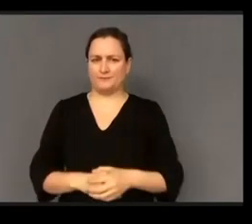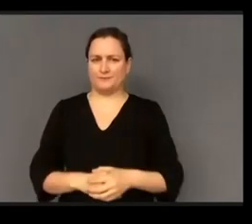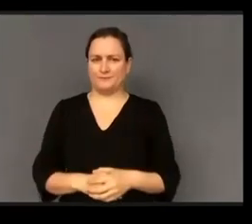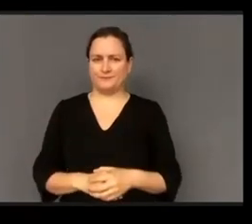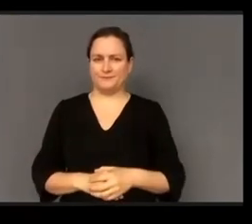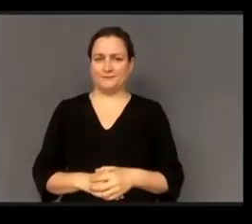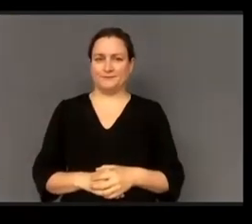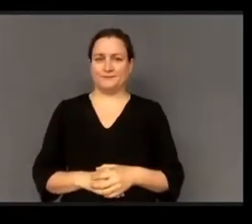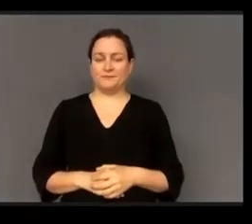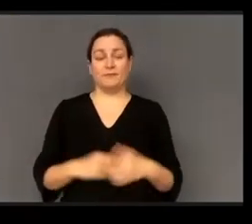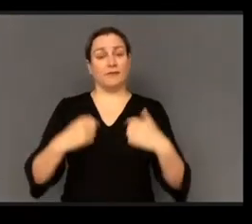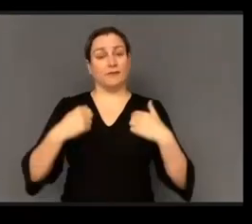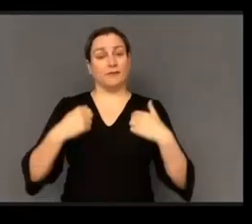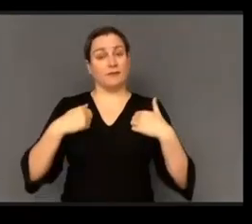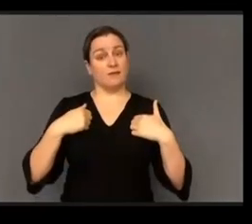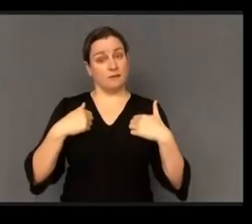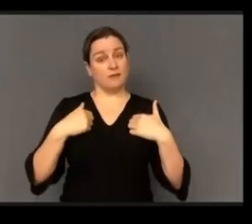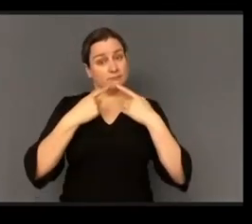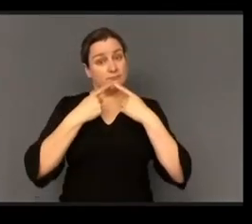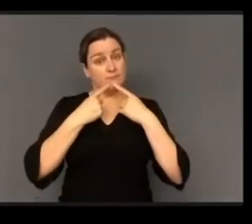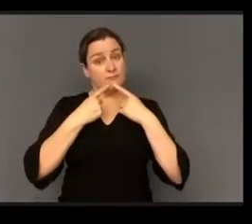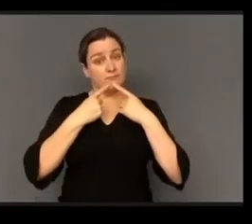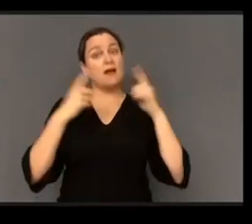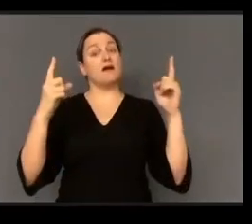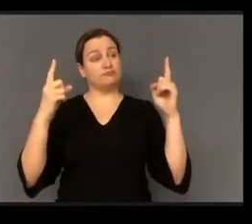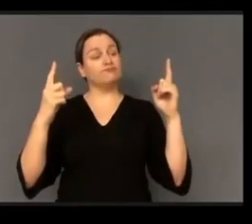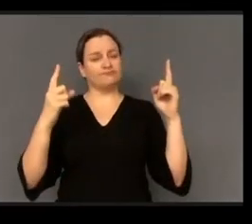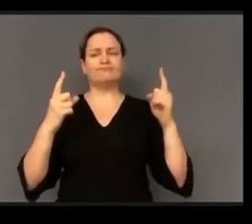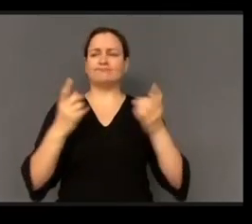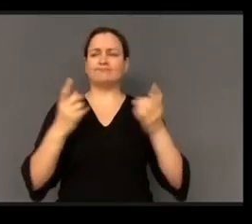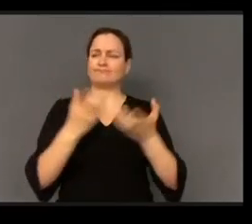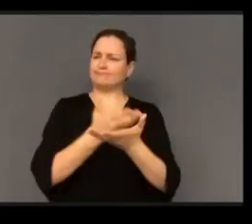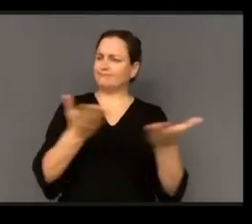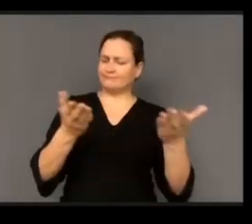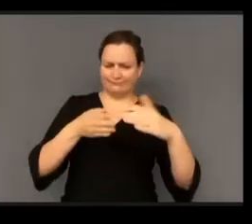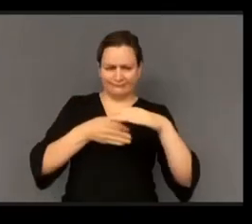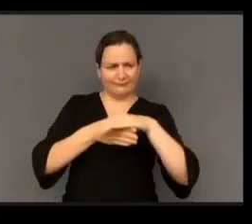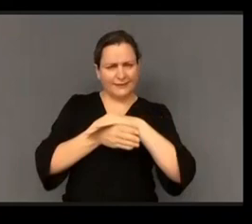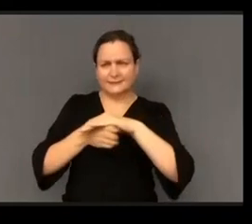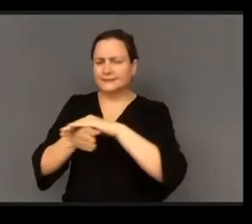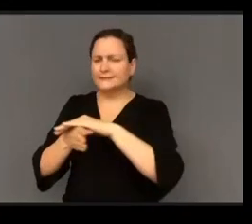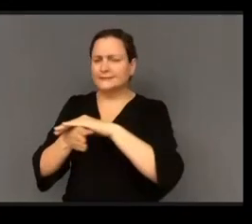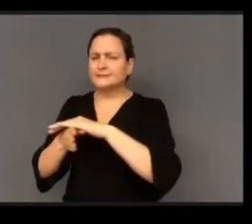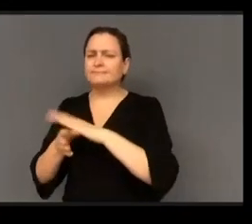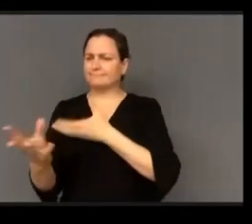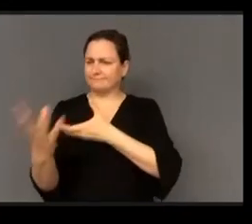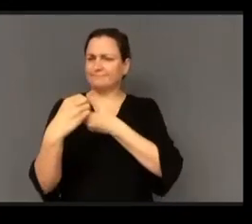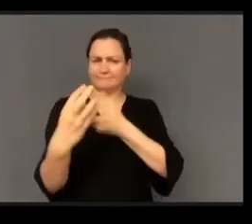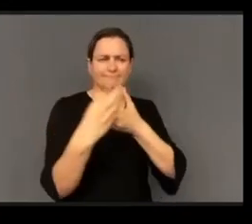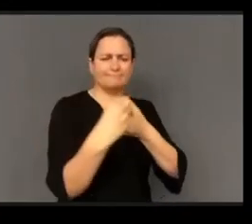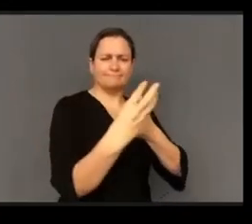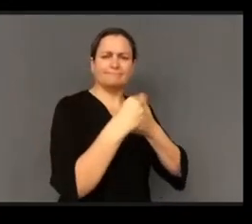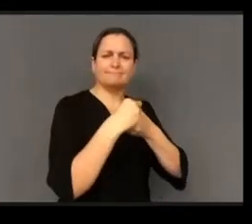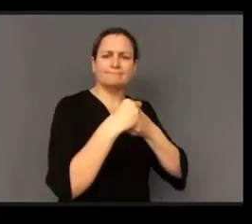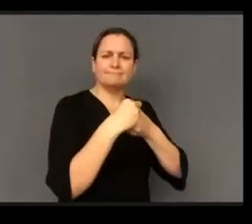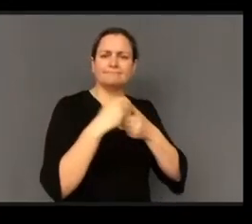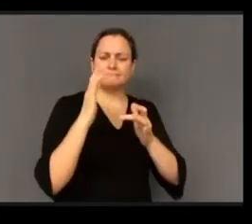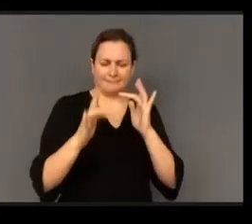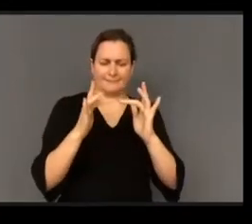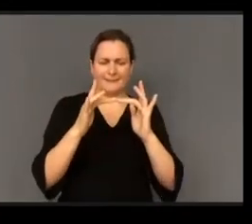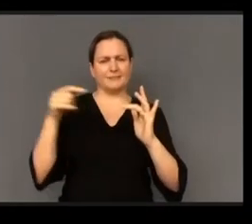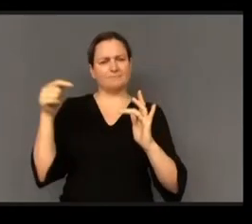这个主题以一种强有力的方式表达了我们的决心，那就是我们要打造一个包容性的互联网，不让任何一个人掉